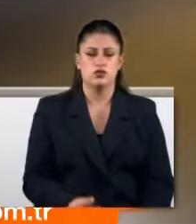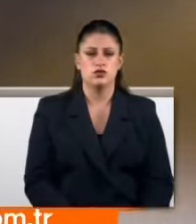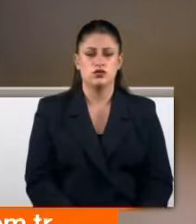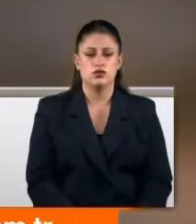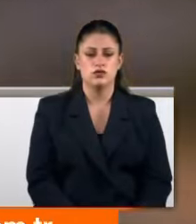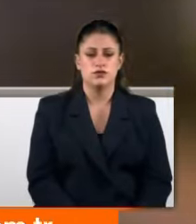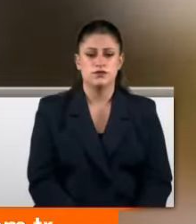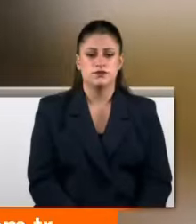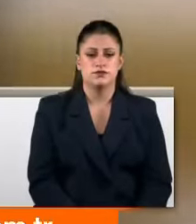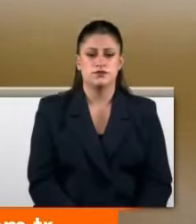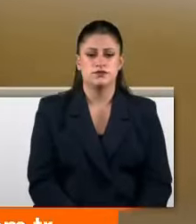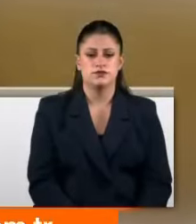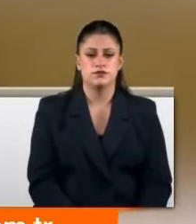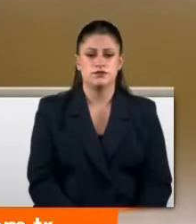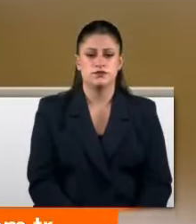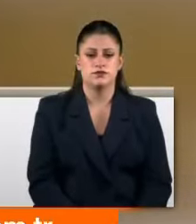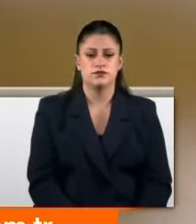Hadi afiyet olsun. Güle güle.